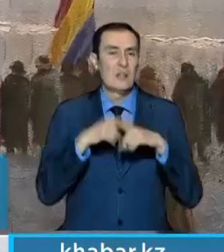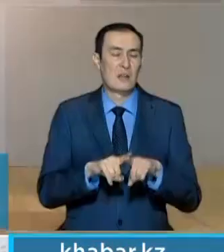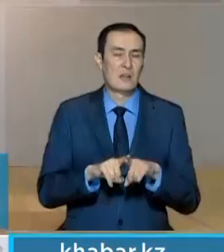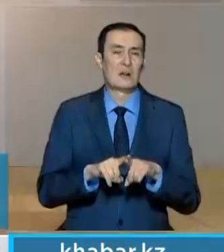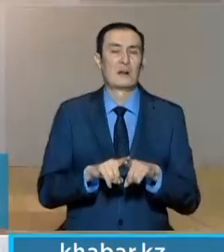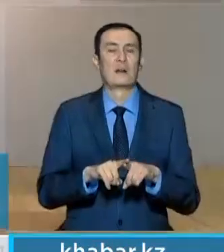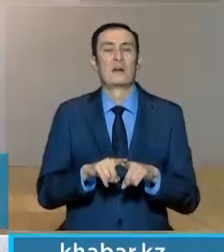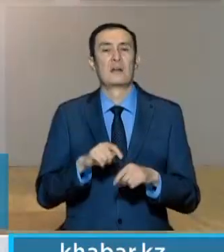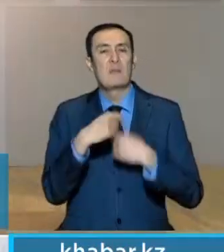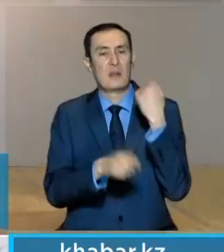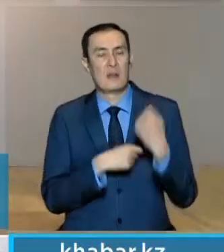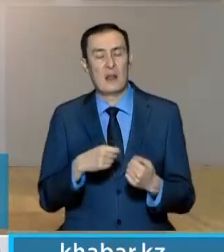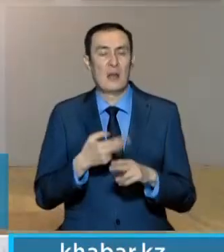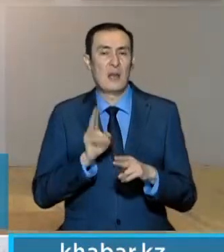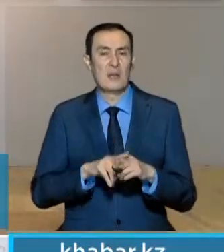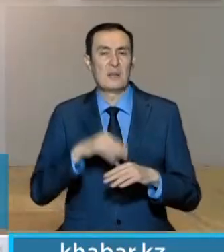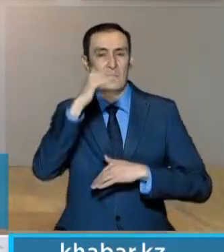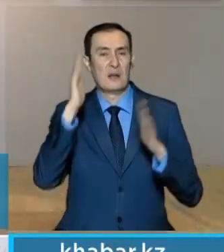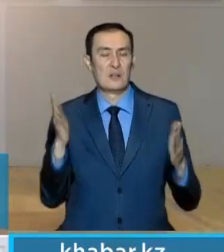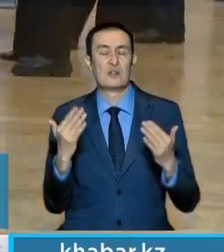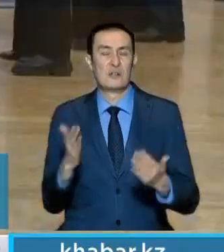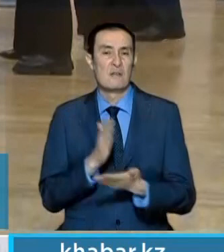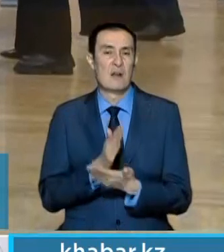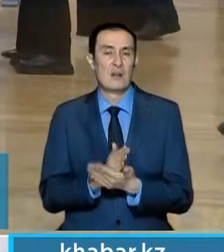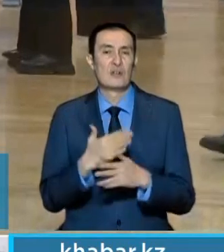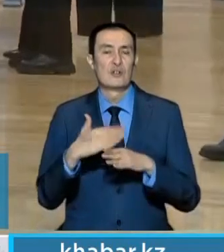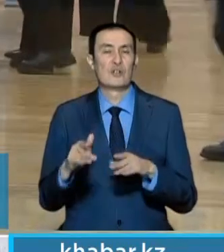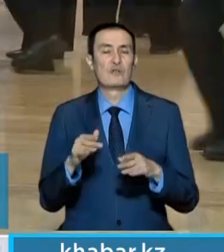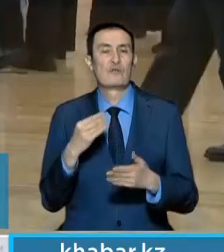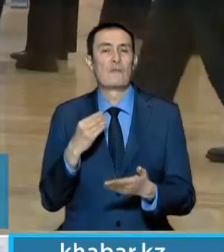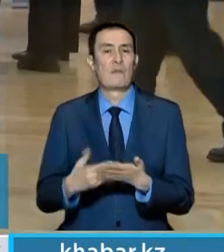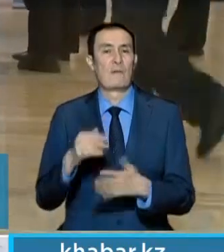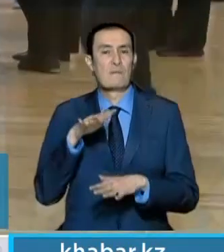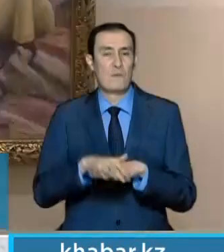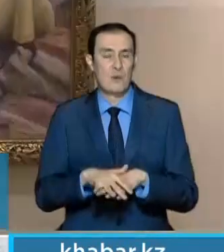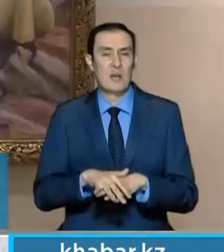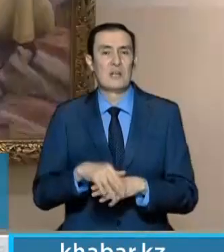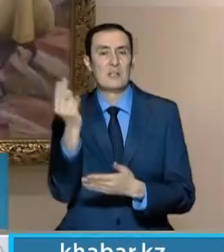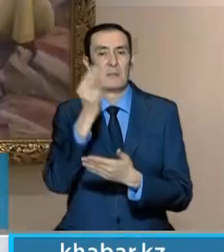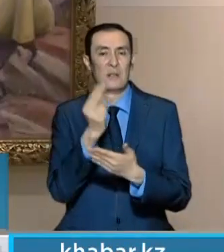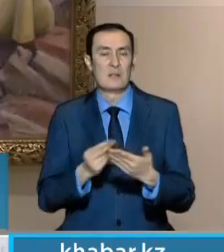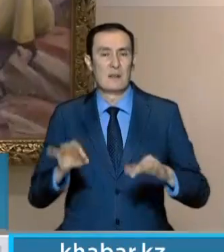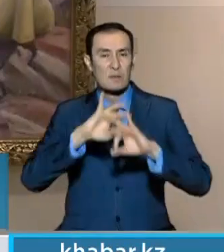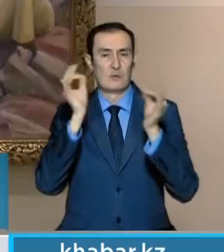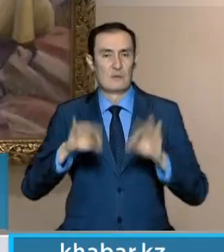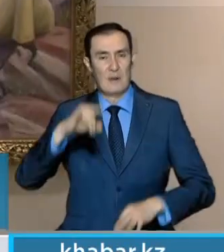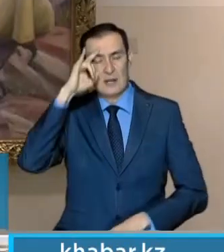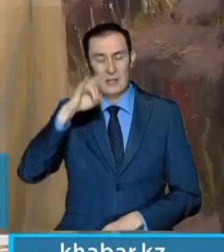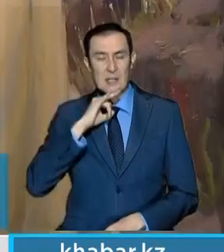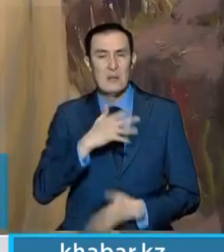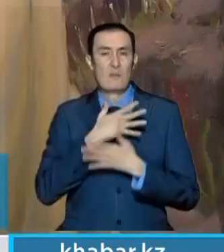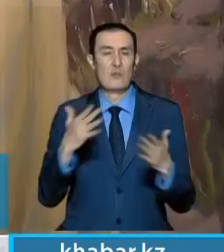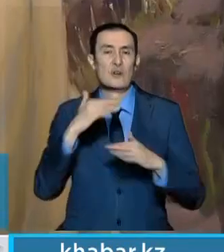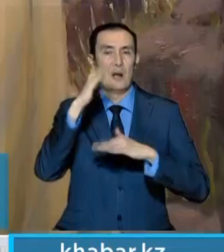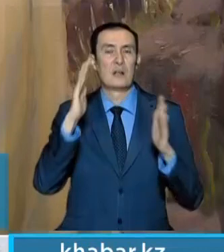и различных материалов. Эти произведения сегодня являются частью Золотого фонда изобразительного искусства Казахстана. Большая часть